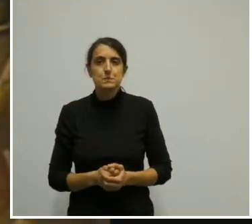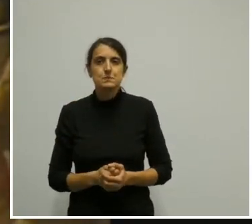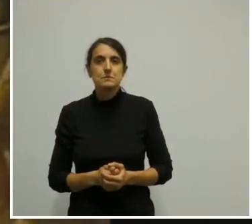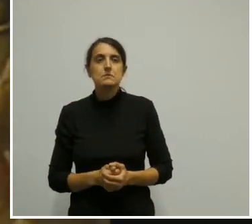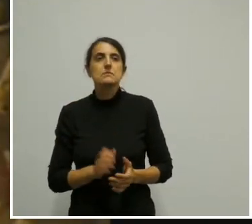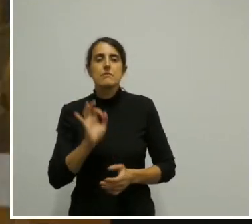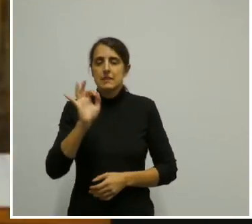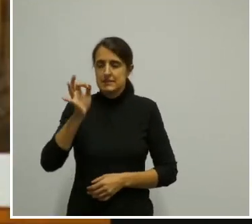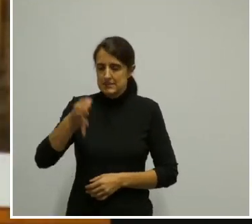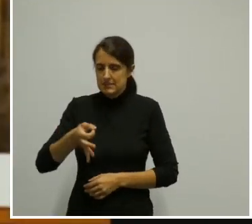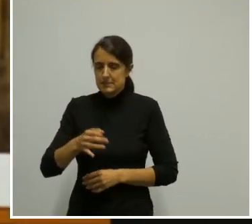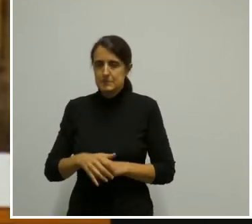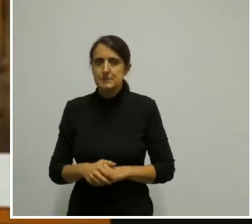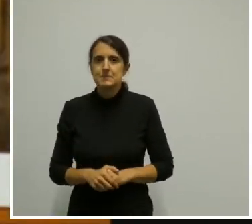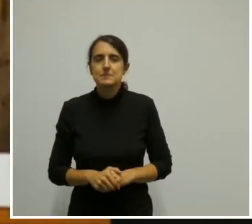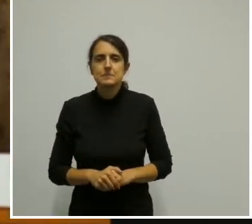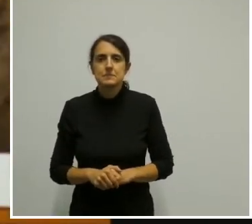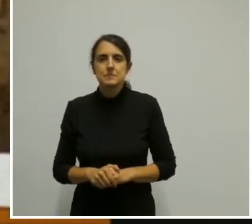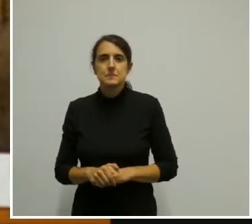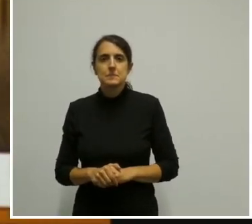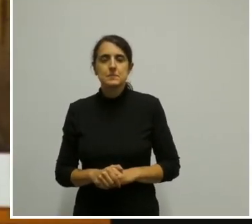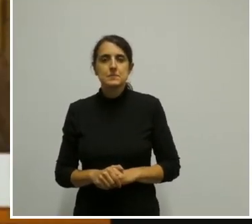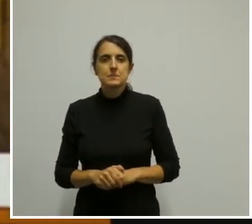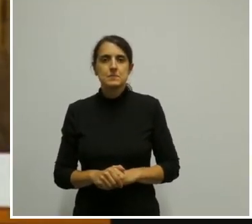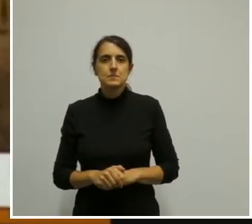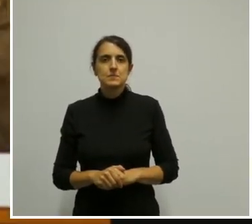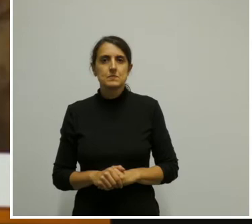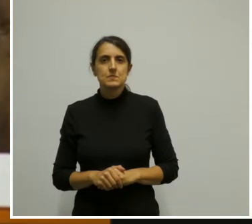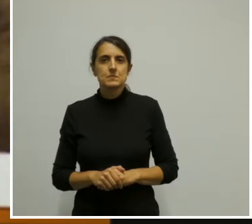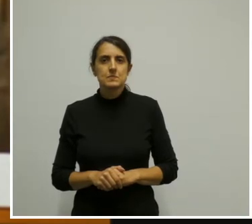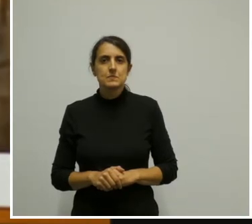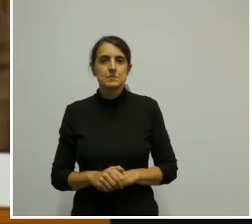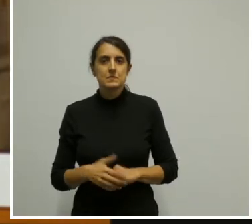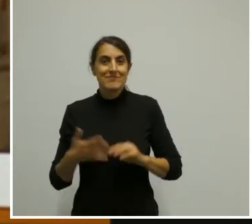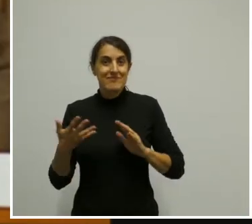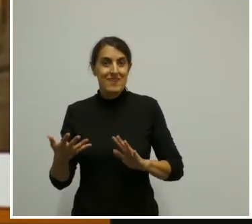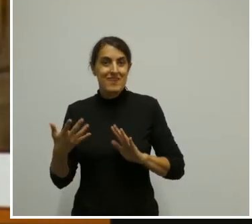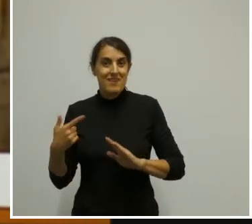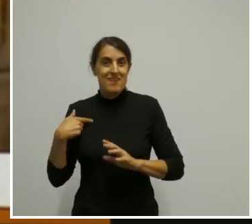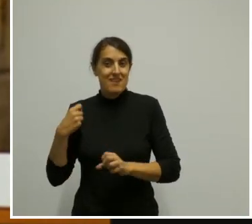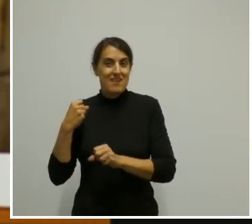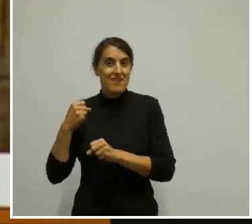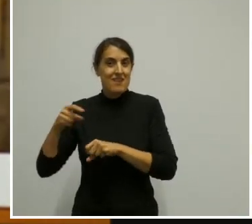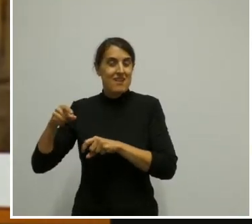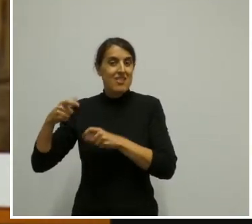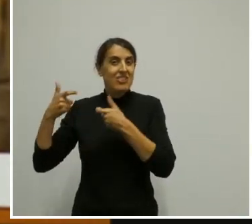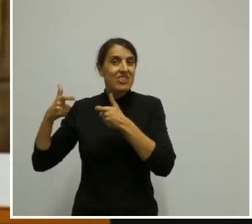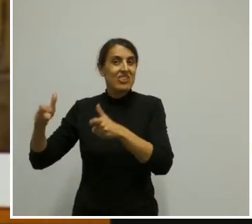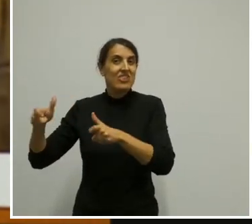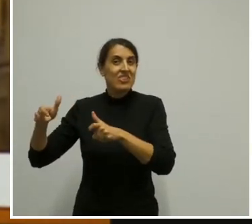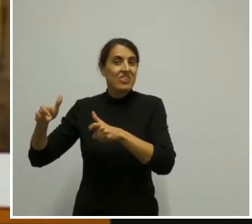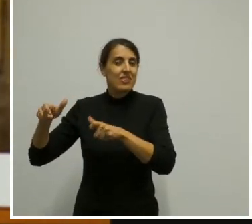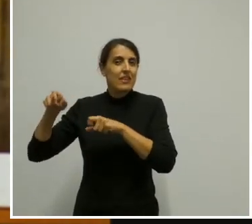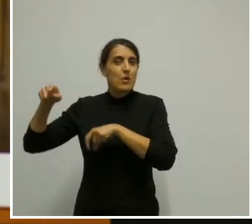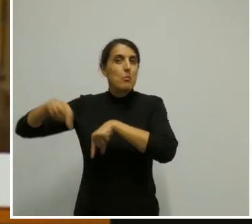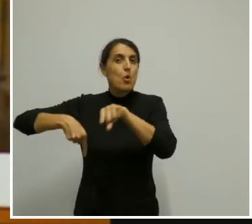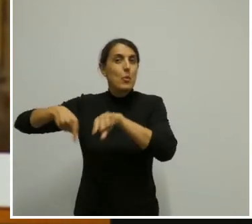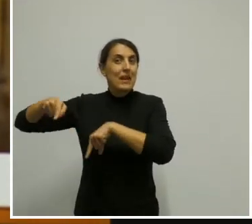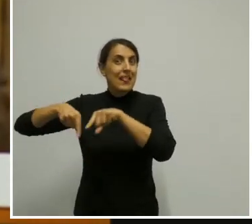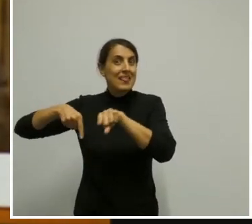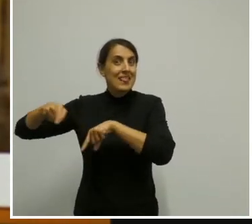Sí, bueno, la veritat és que això ara s'està treballant des de mobilitat, esperàvem que ja hagués